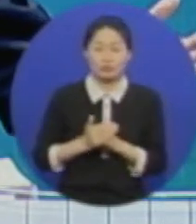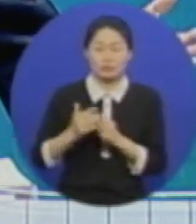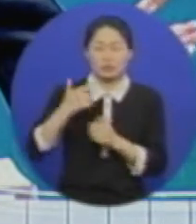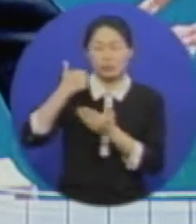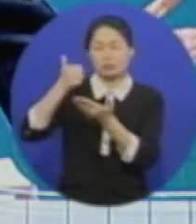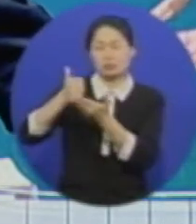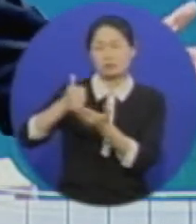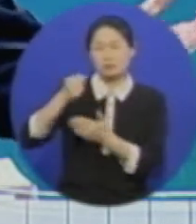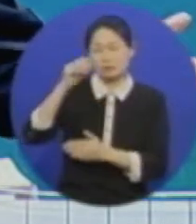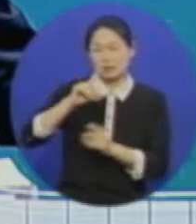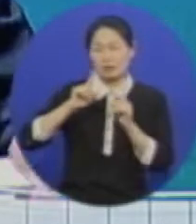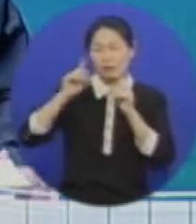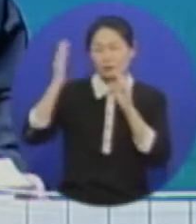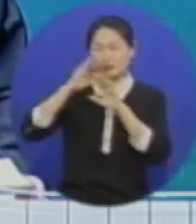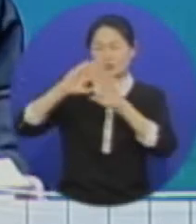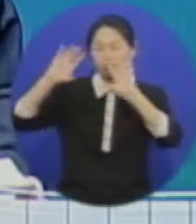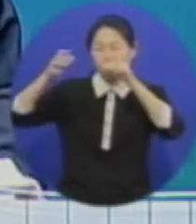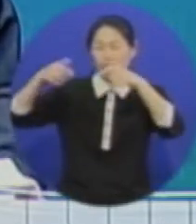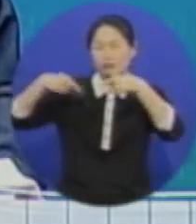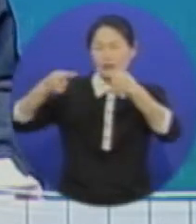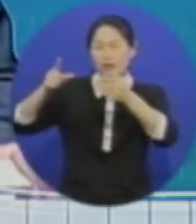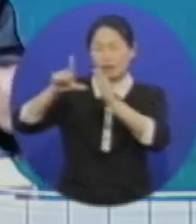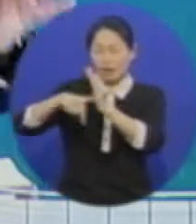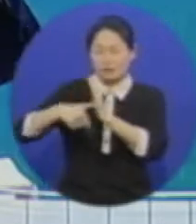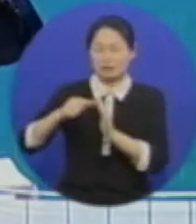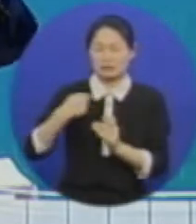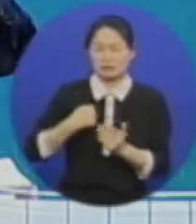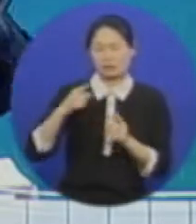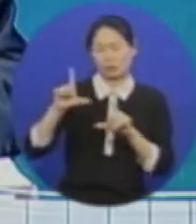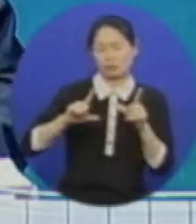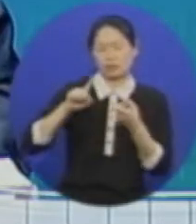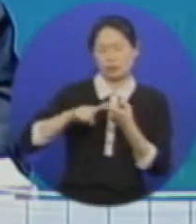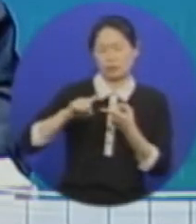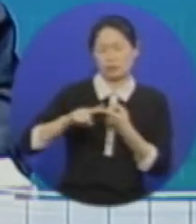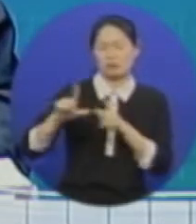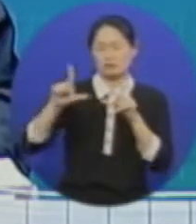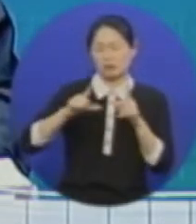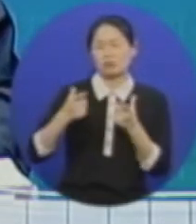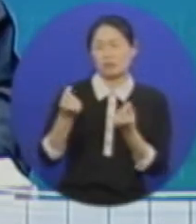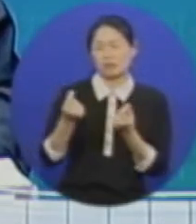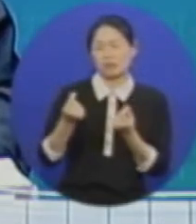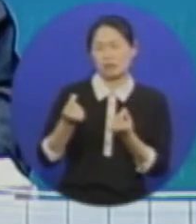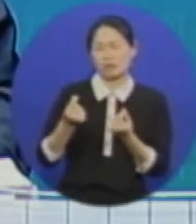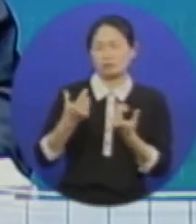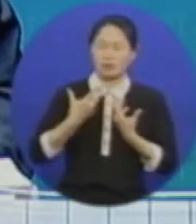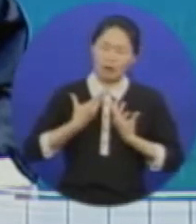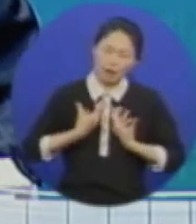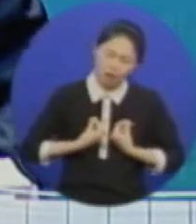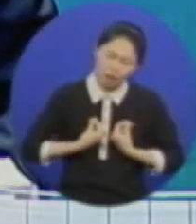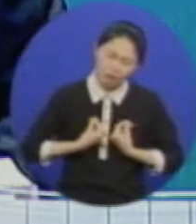그저 천국 갈 때까지 입어 향으로 사는 동갑 하여 이렇게 낙심하고 있는 분들도 말했습니다